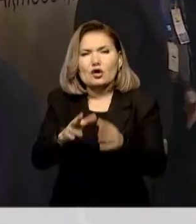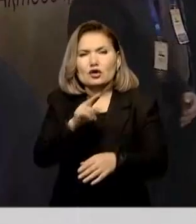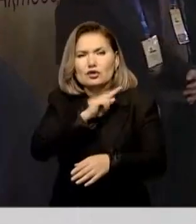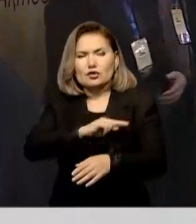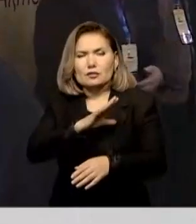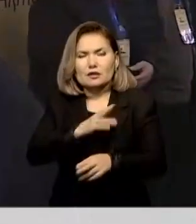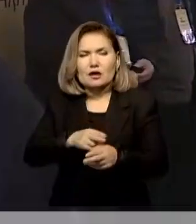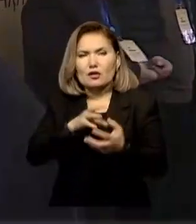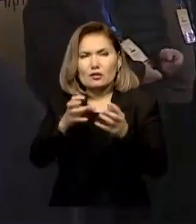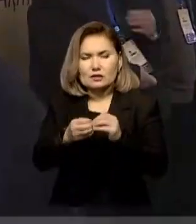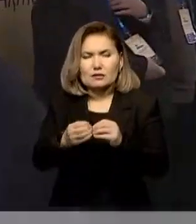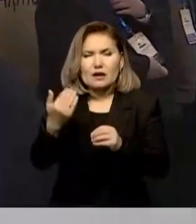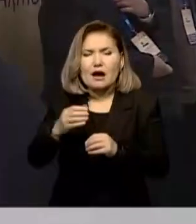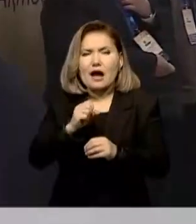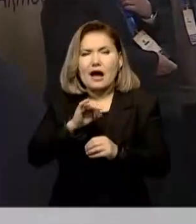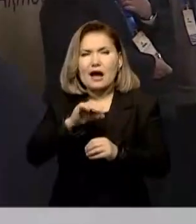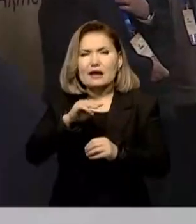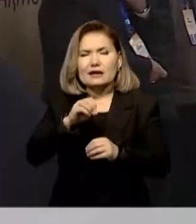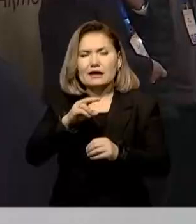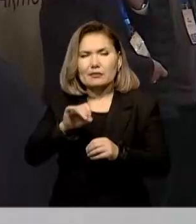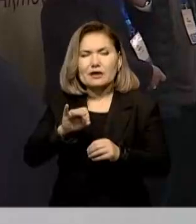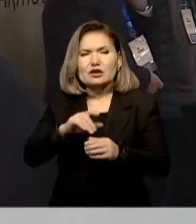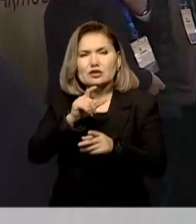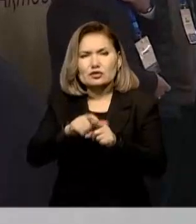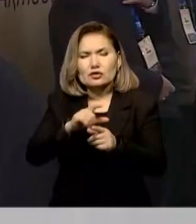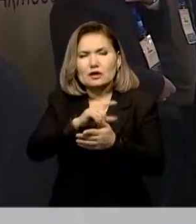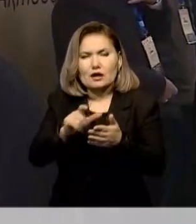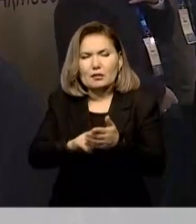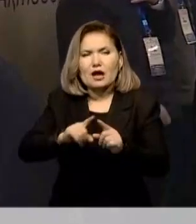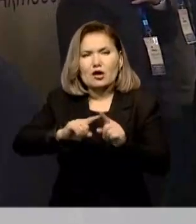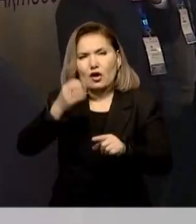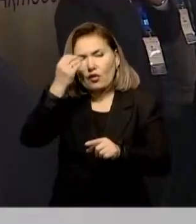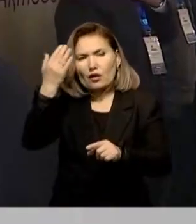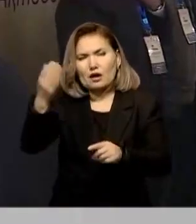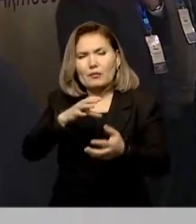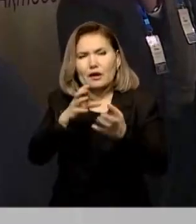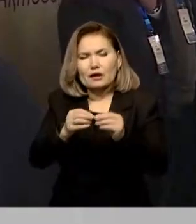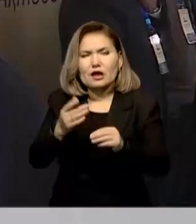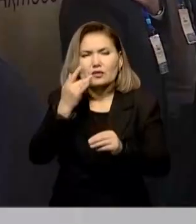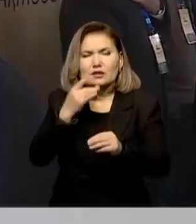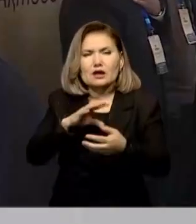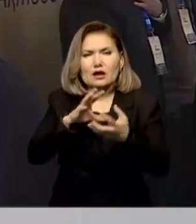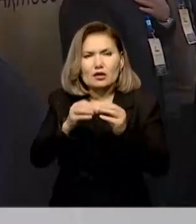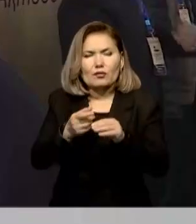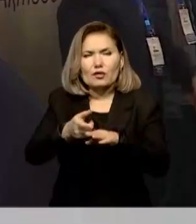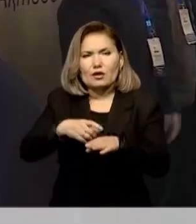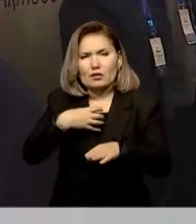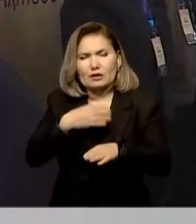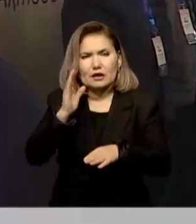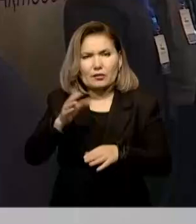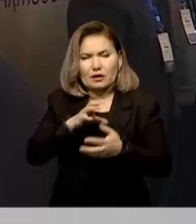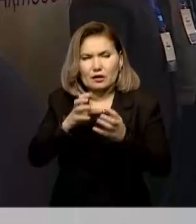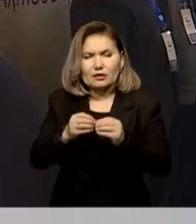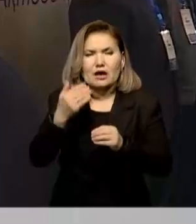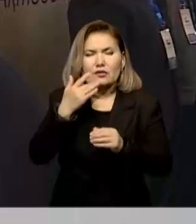адам. Сондықтан Айтеке бабамыздың айшықты сөзі, айтылған керемет ойлары қашанда ол мәнін мағынасын жоймайды,